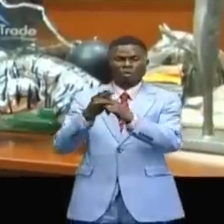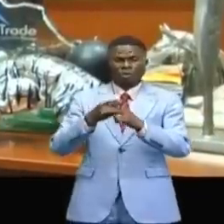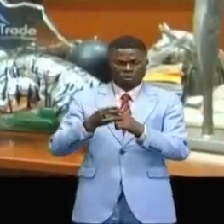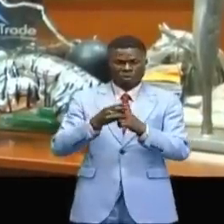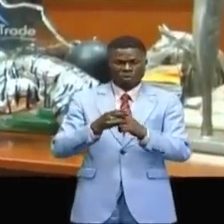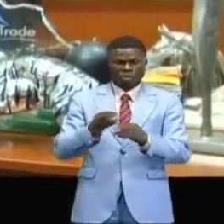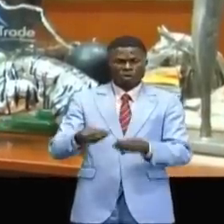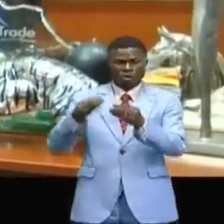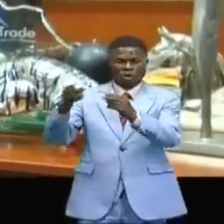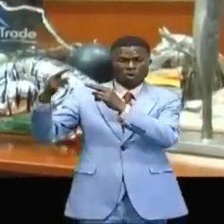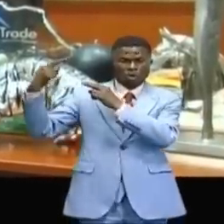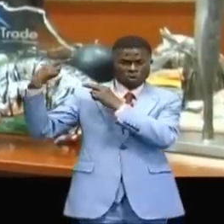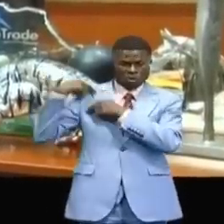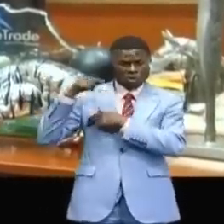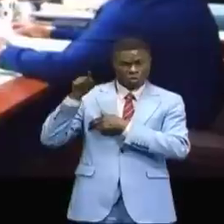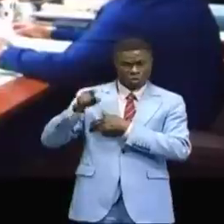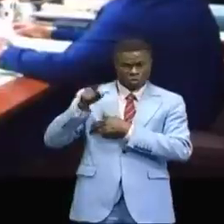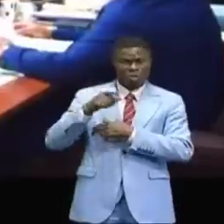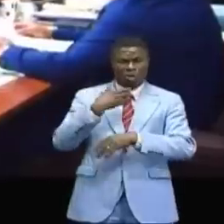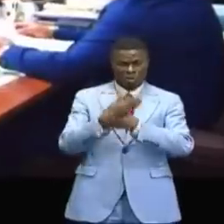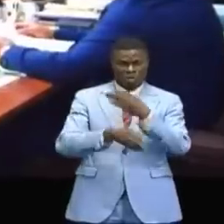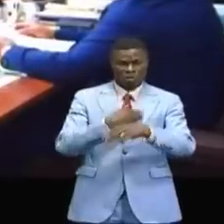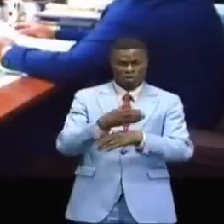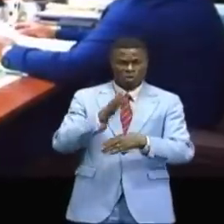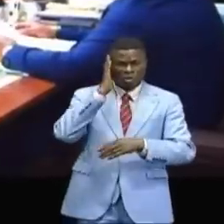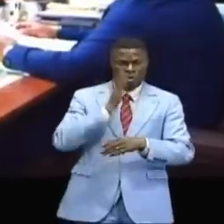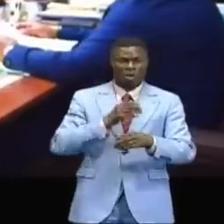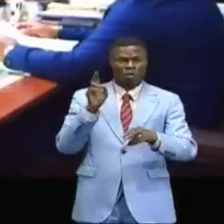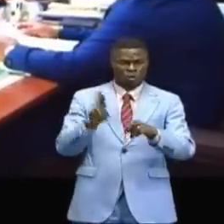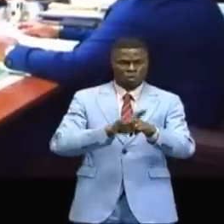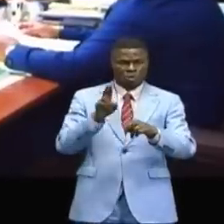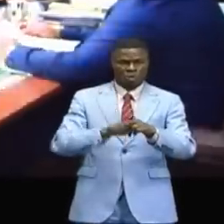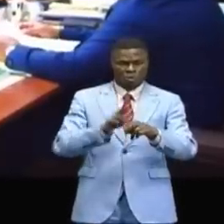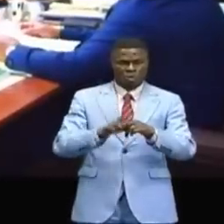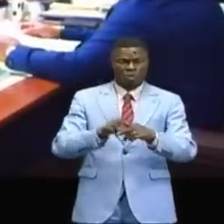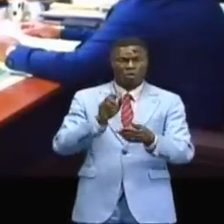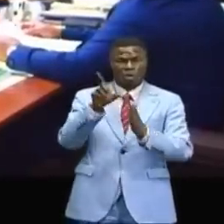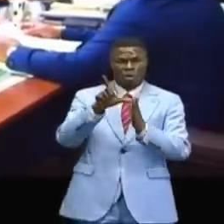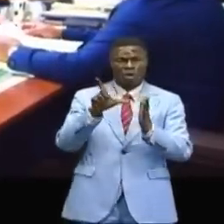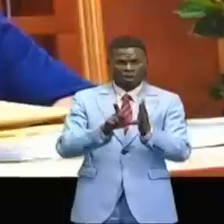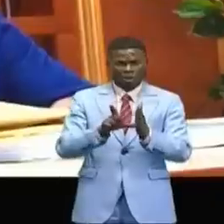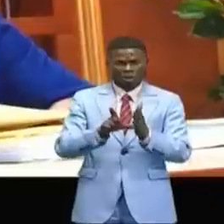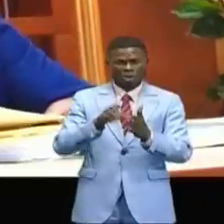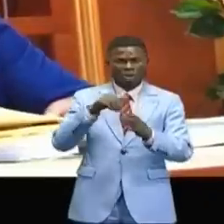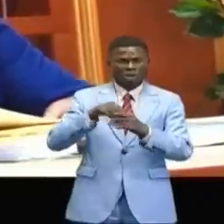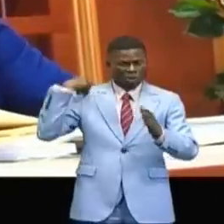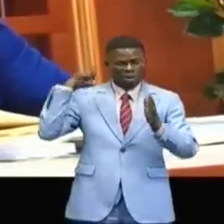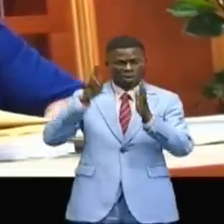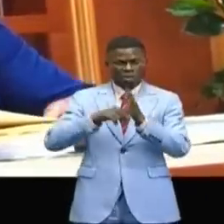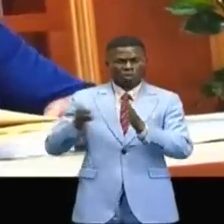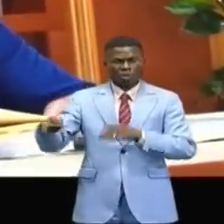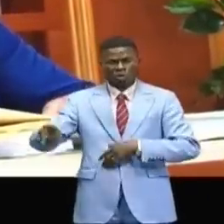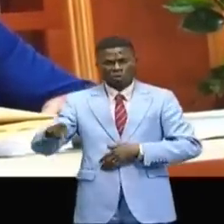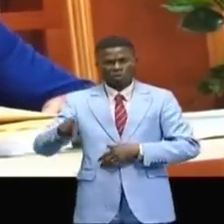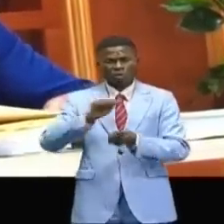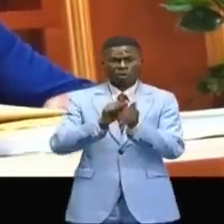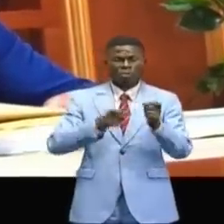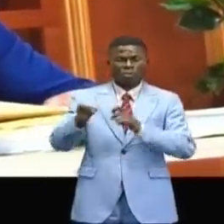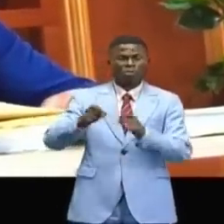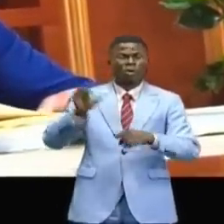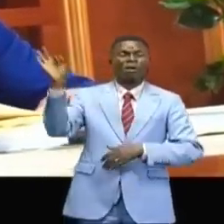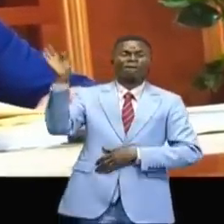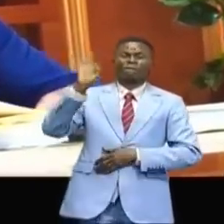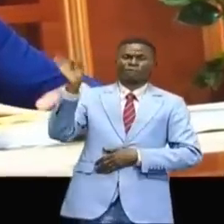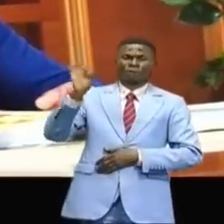été chargé de s'assurer de la bonne exécution des prérogatives dévolues au gouverneur de province en matière de gestion